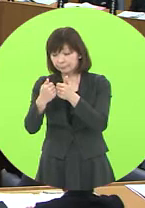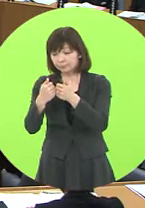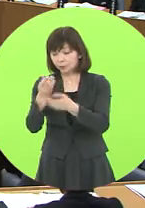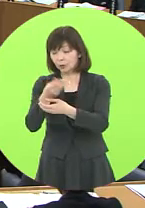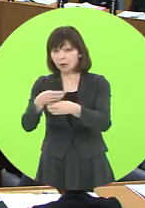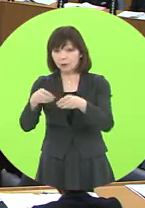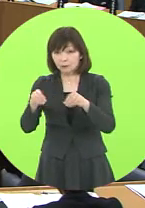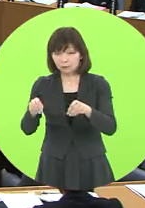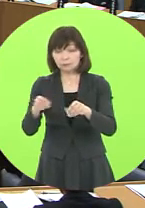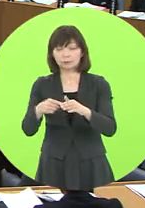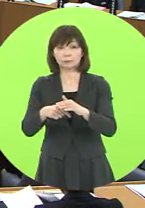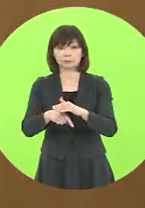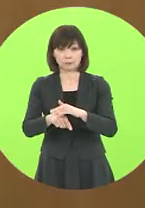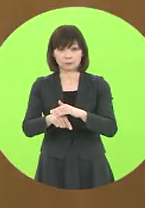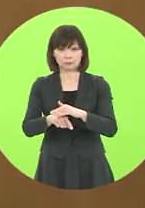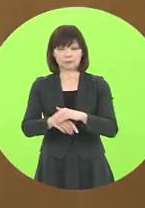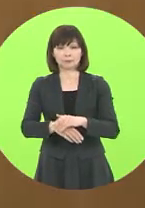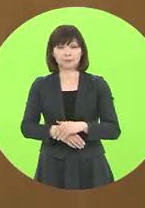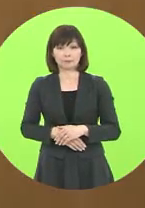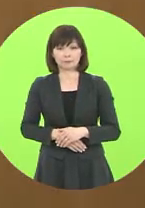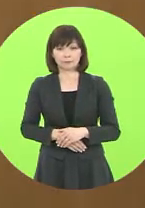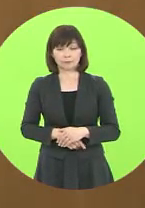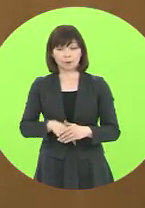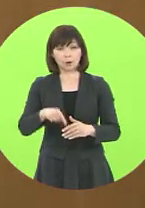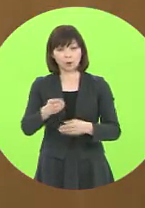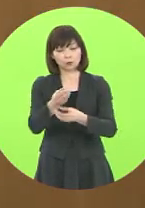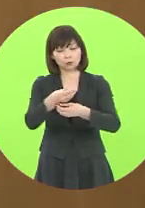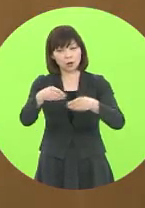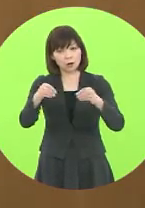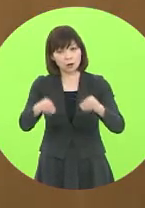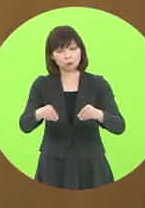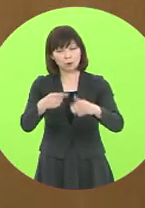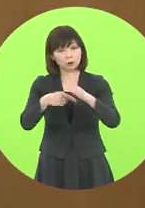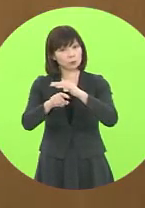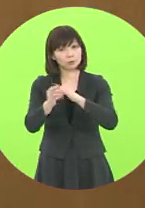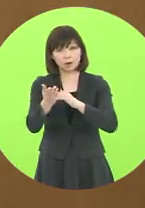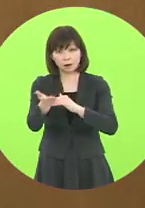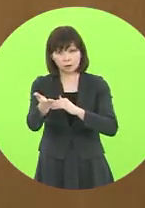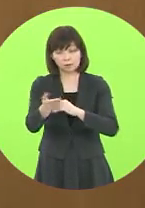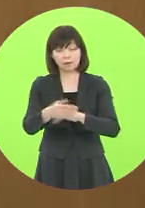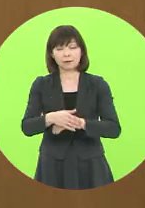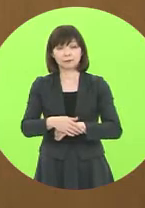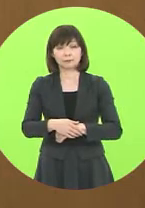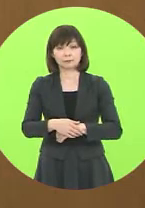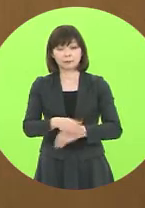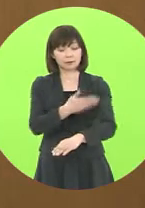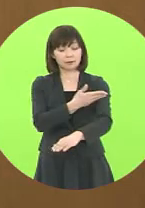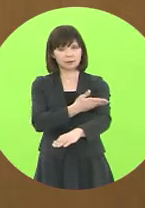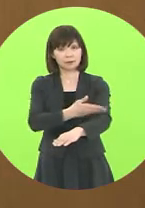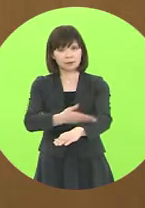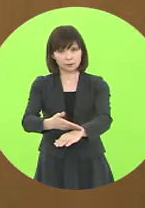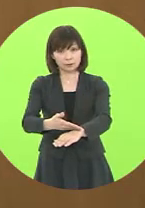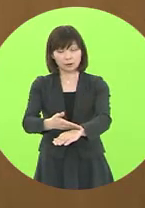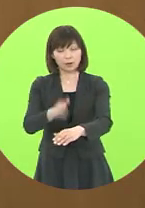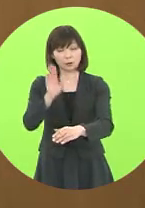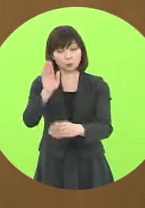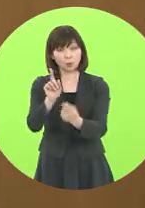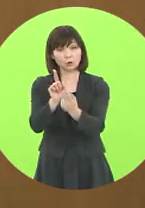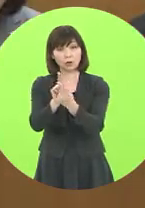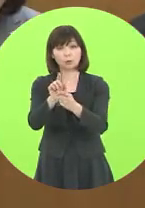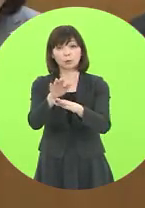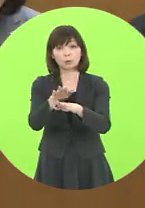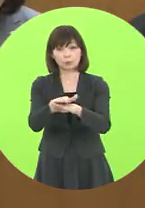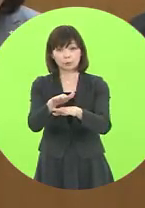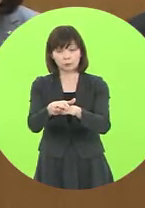われた契約であります。なぜこうした契約がなされたのか、そこに至る過程やその後の対応